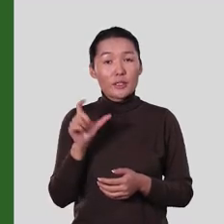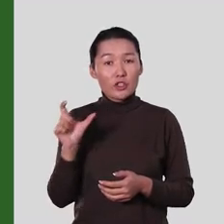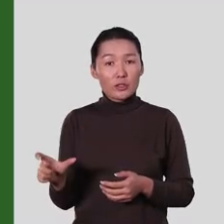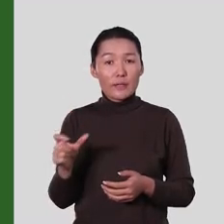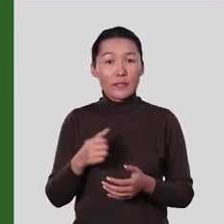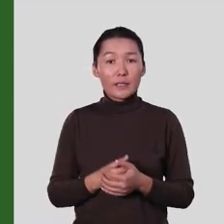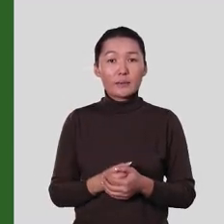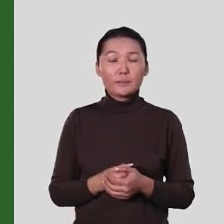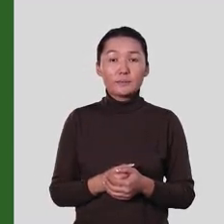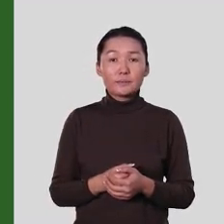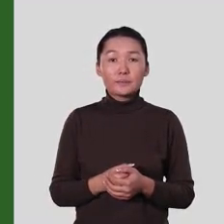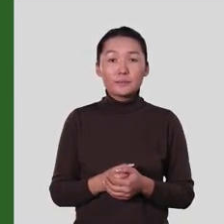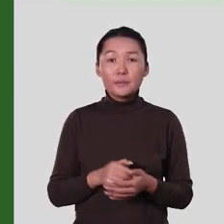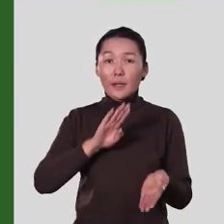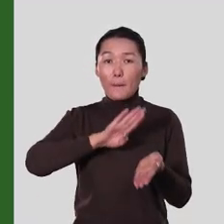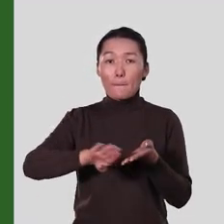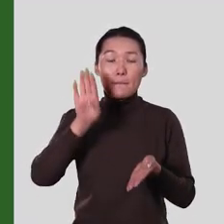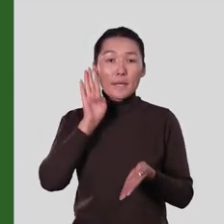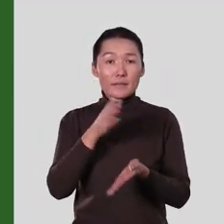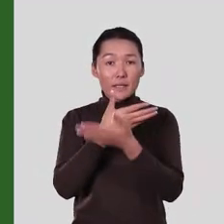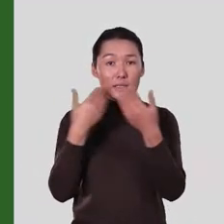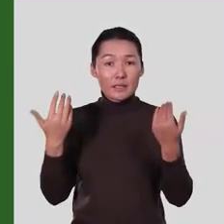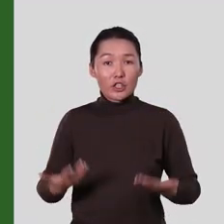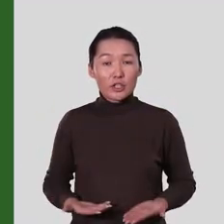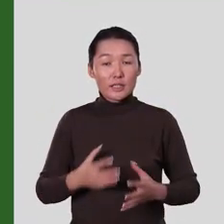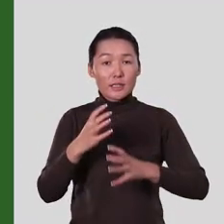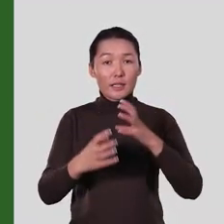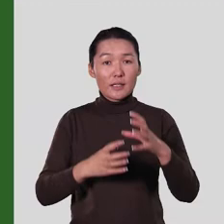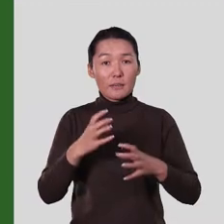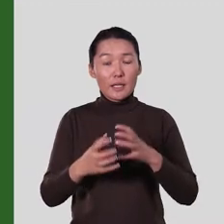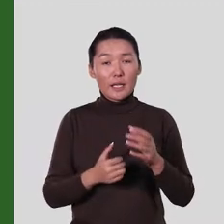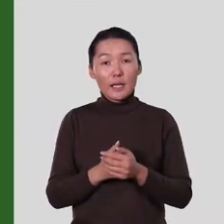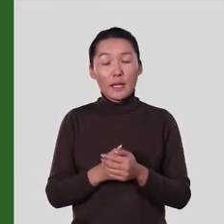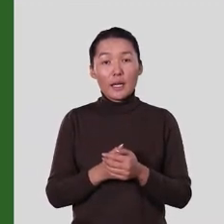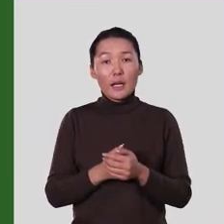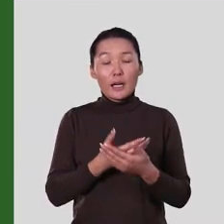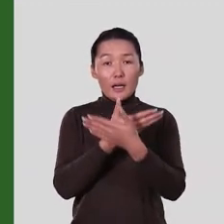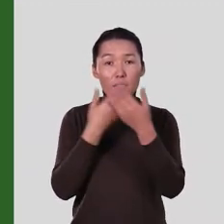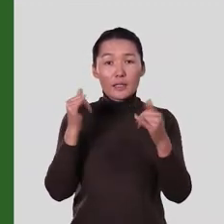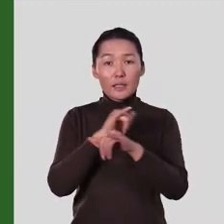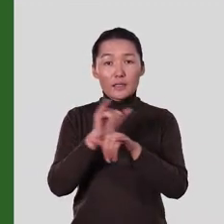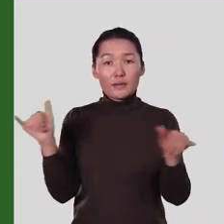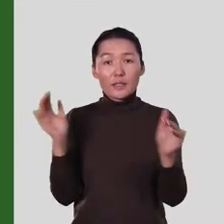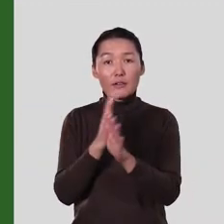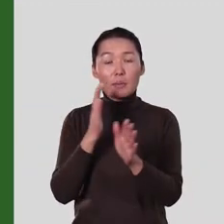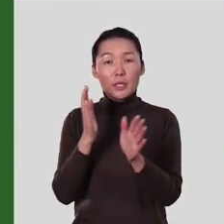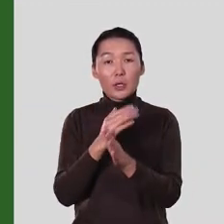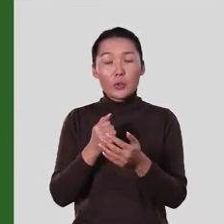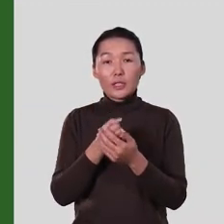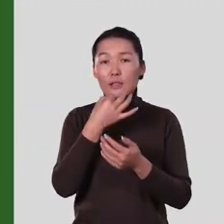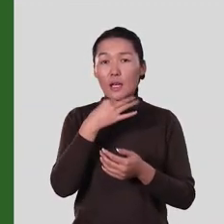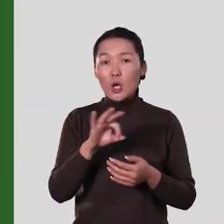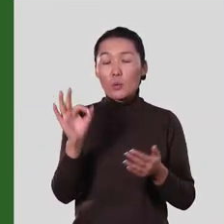человека. Без воды нет жизни на земле, нет развития в природе. На